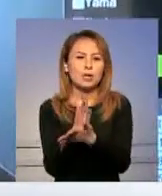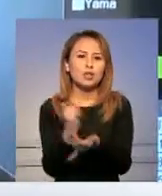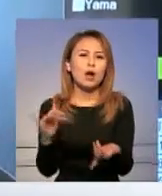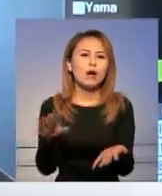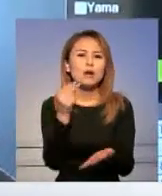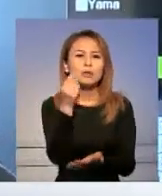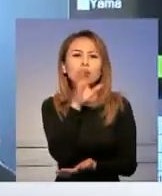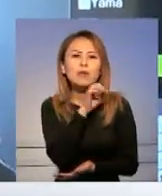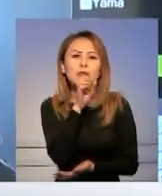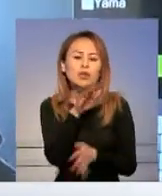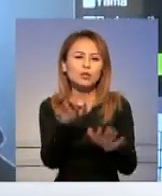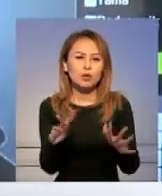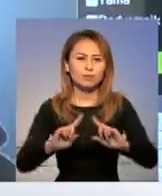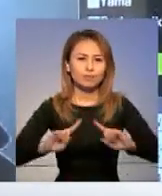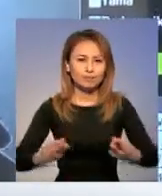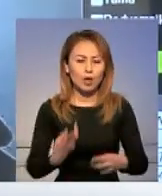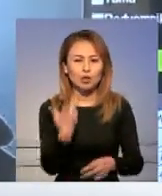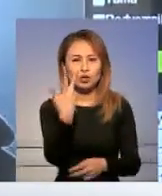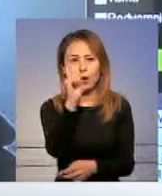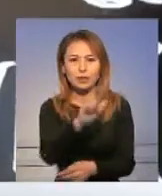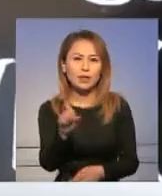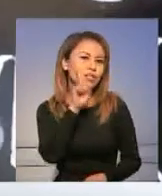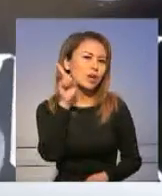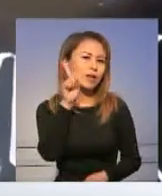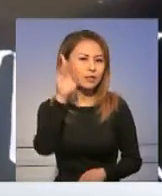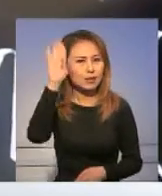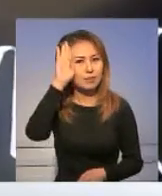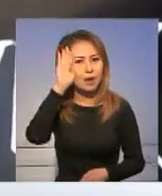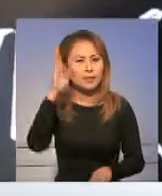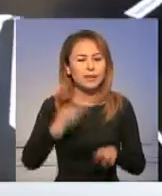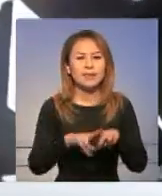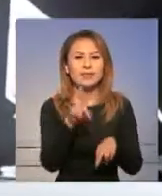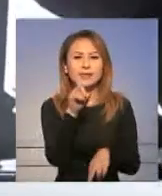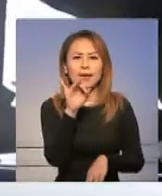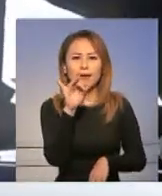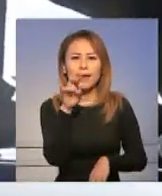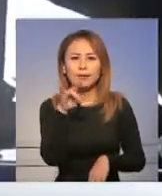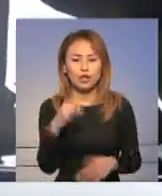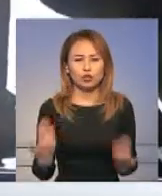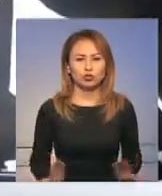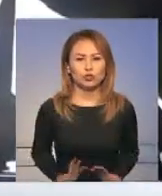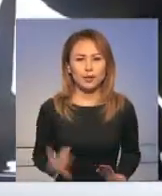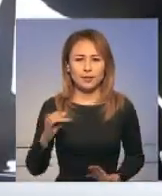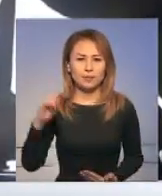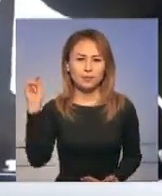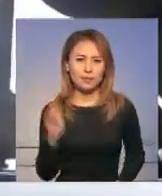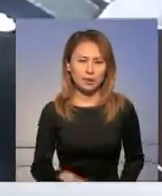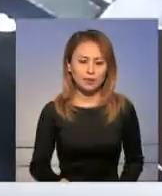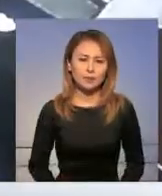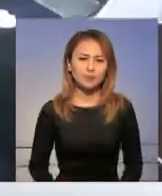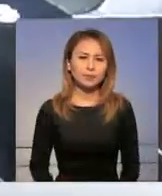Ал ақша ұрлап ұсталғандардың үшеуі де жапшаш жігіттер. Олар Зеренді ауданының тұрғындары екен.